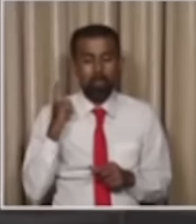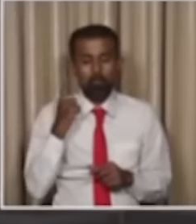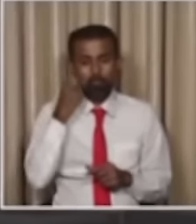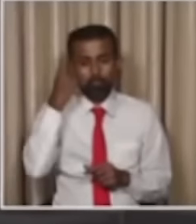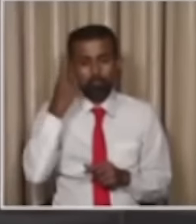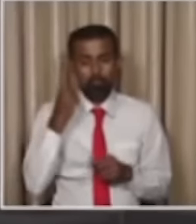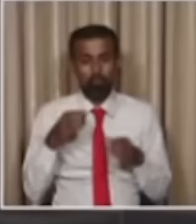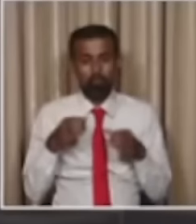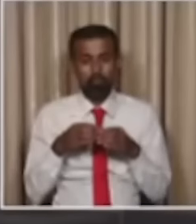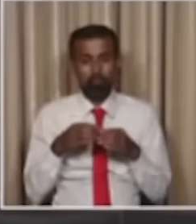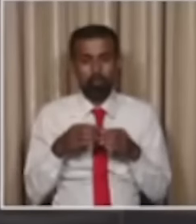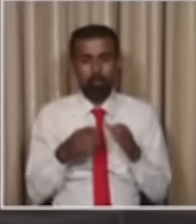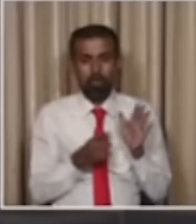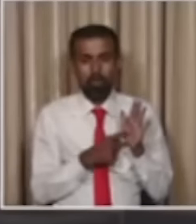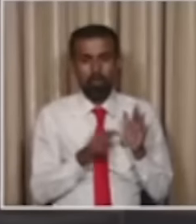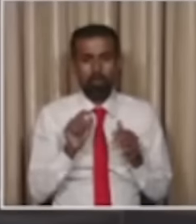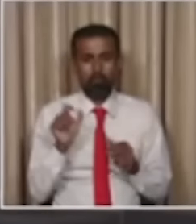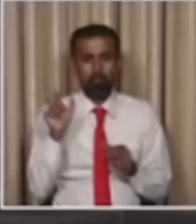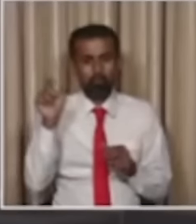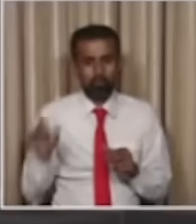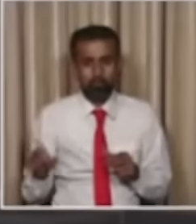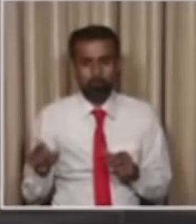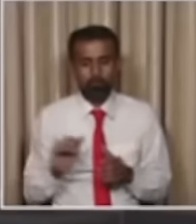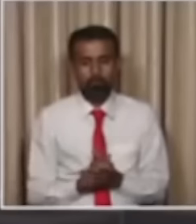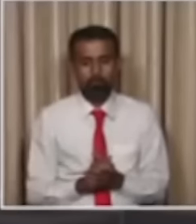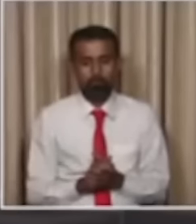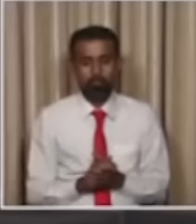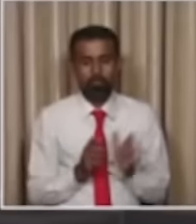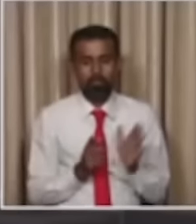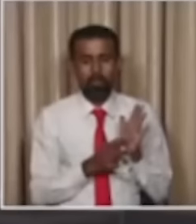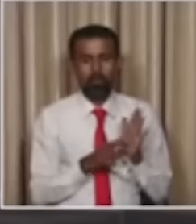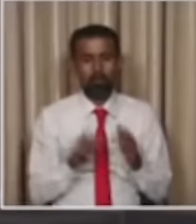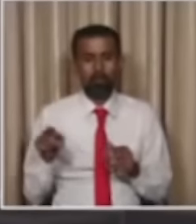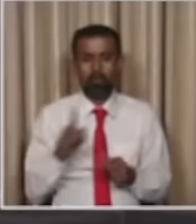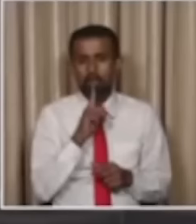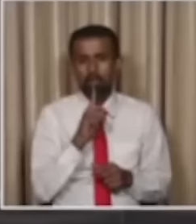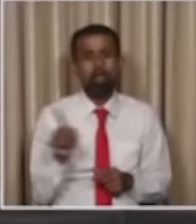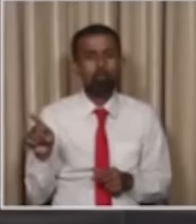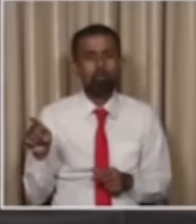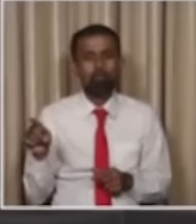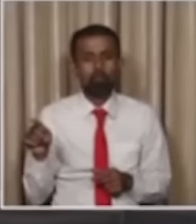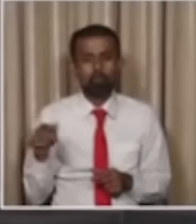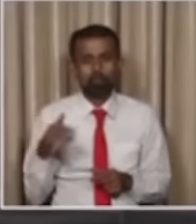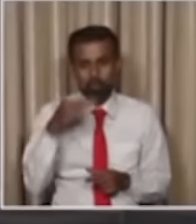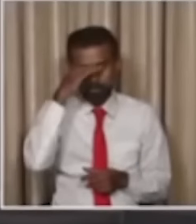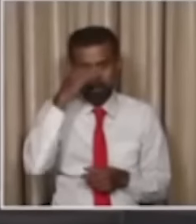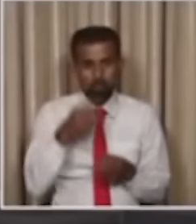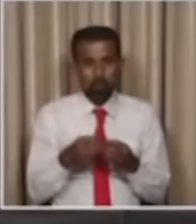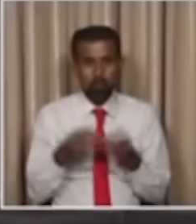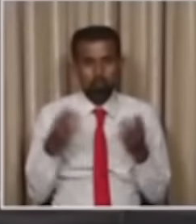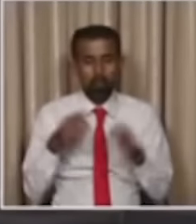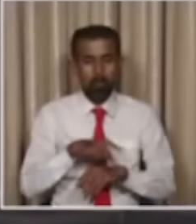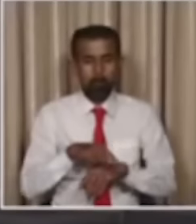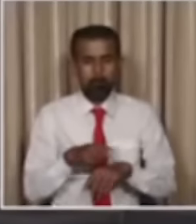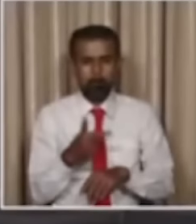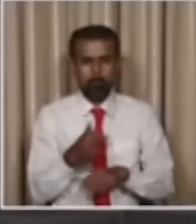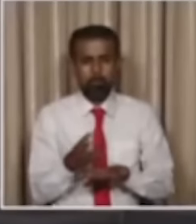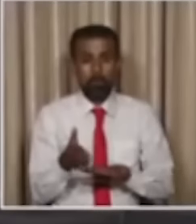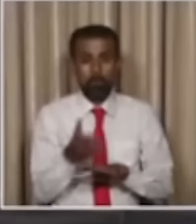බුද්ධිංශයේ කර්නල් අන්සාර් නැමැති පුද්ගලයෙක් කියලා. මේ අන්සාර් කියන්නේ කවුද? පාස්කු ඉරිදින ප්‍රහාරයට පැය කීපයකට